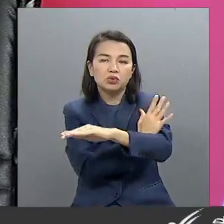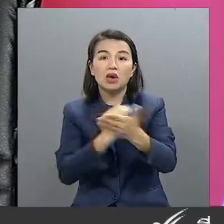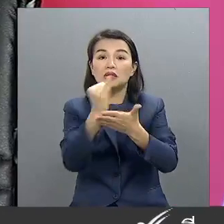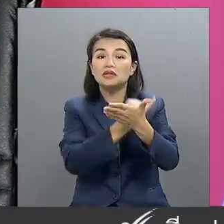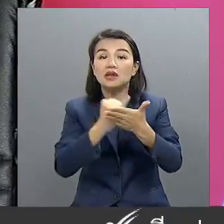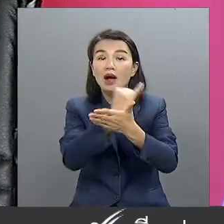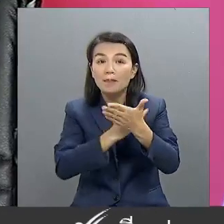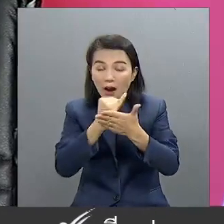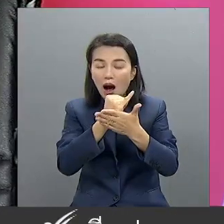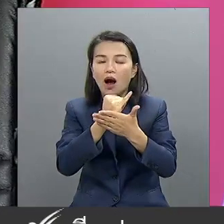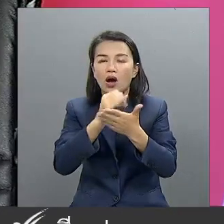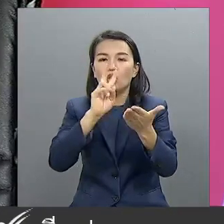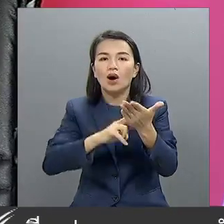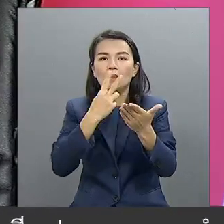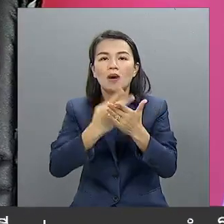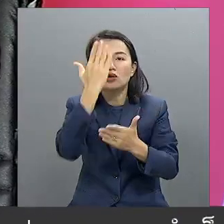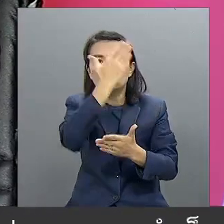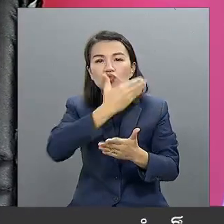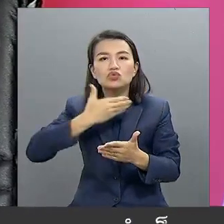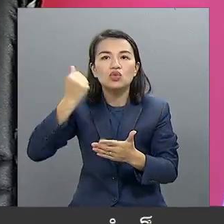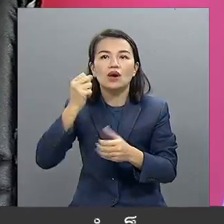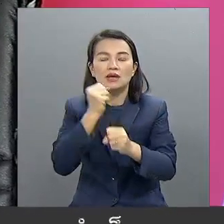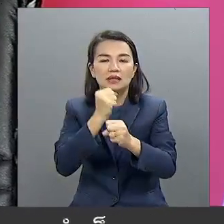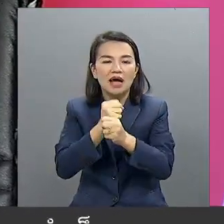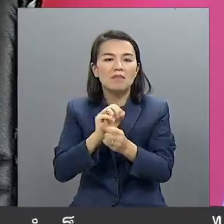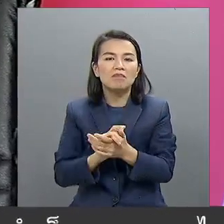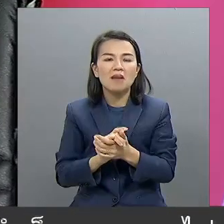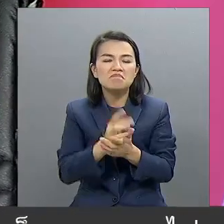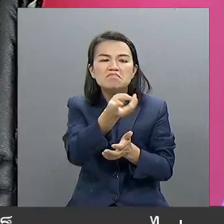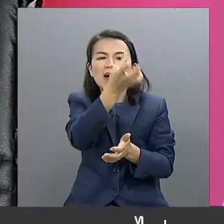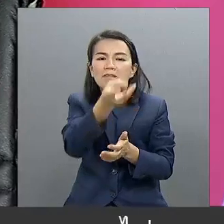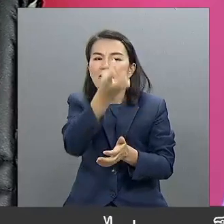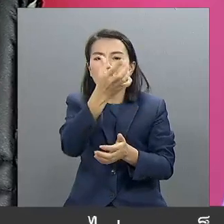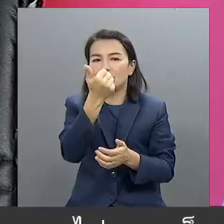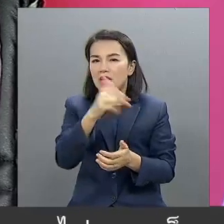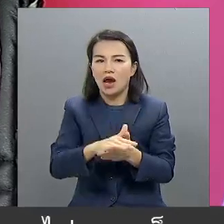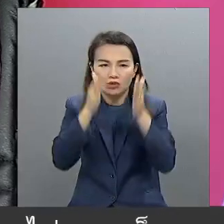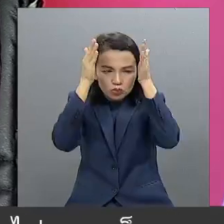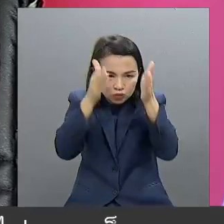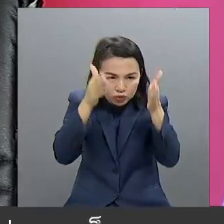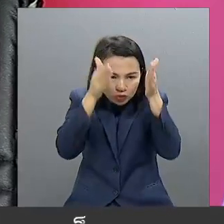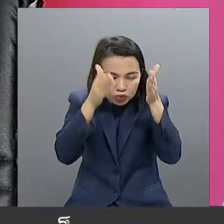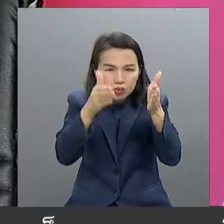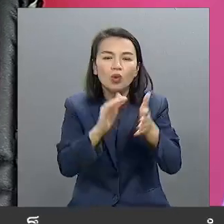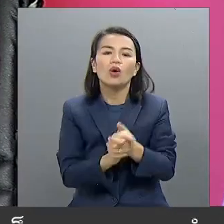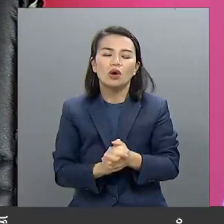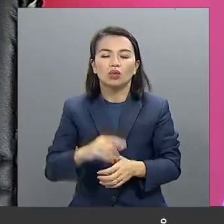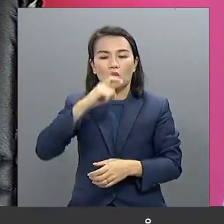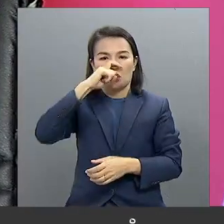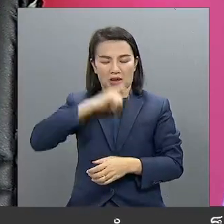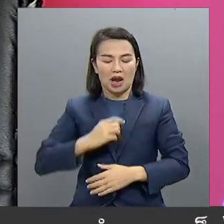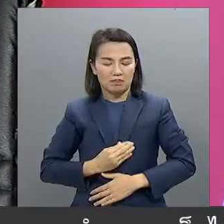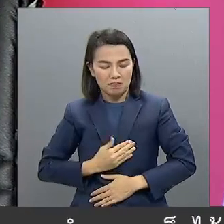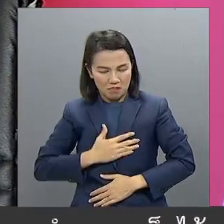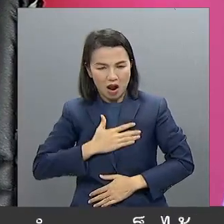มคอความสวยงามดันั้ทำแบบฉาบฉวยไม่ได้นะครั นถอวเป็ความผ้ากุมใจของประเทmatท ที่มบุคลากรบุค